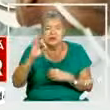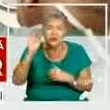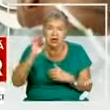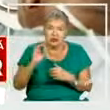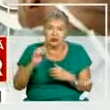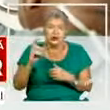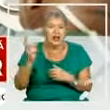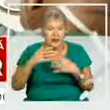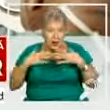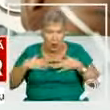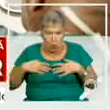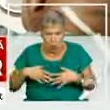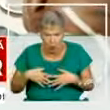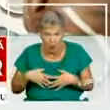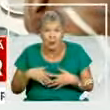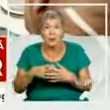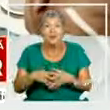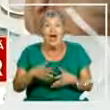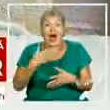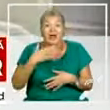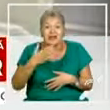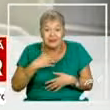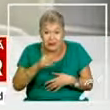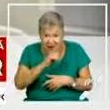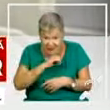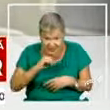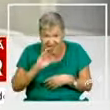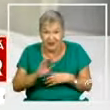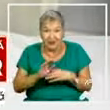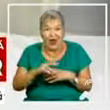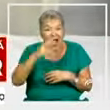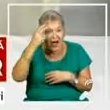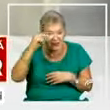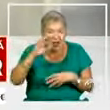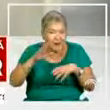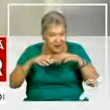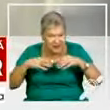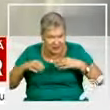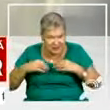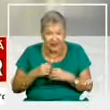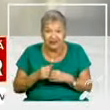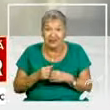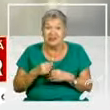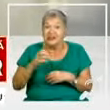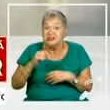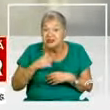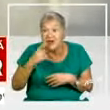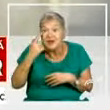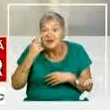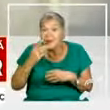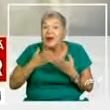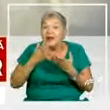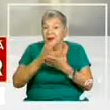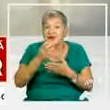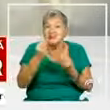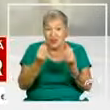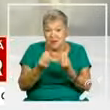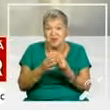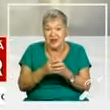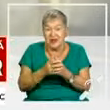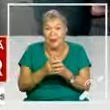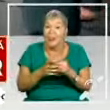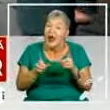din suprafața corpului, respiră spontan, anunță Ministerul Sănătății, și are o evoluție clinică favorabilă, la